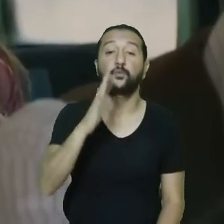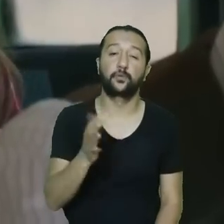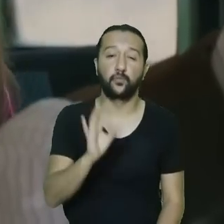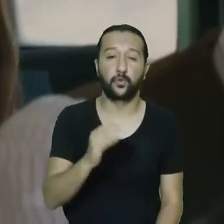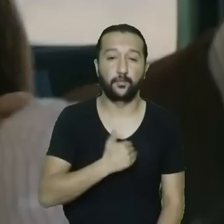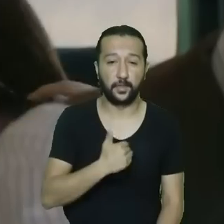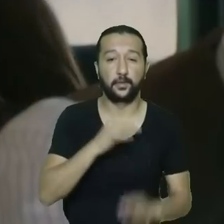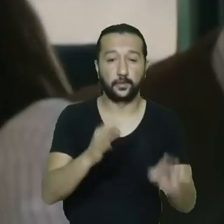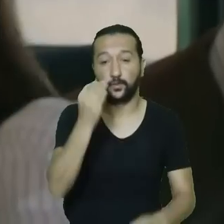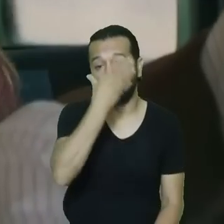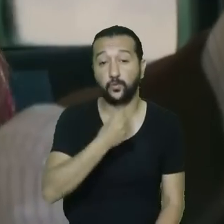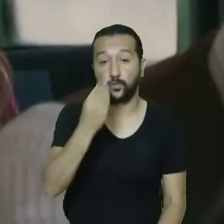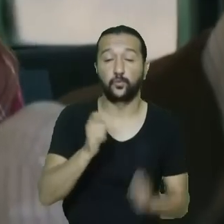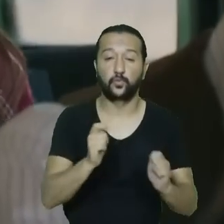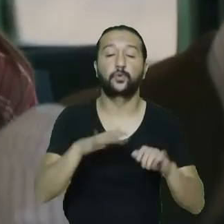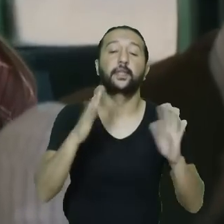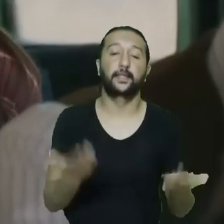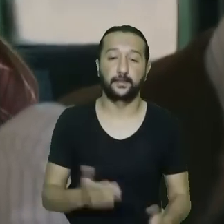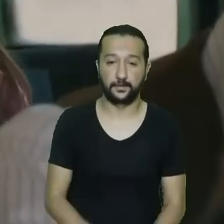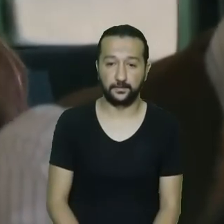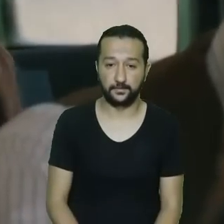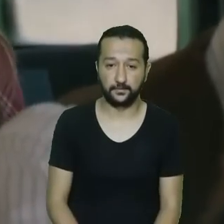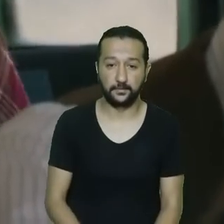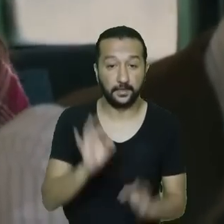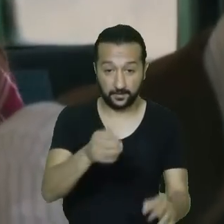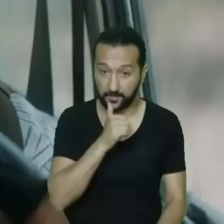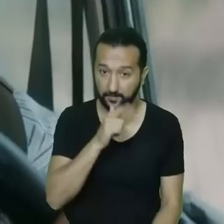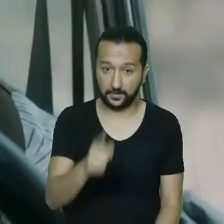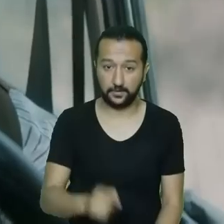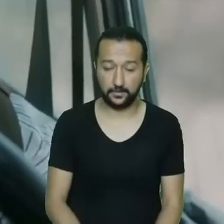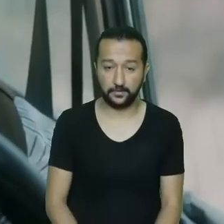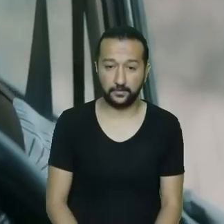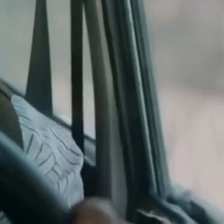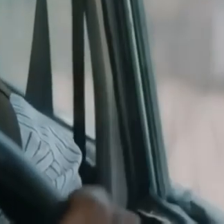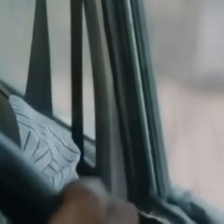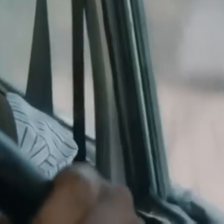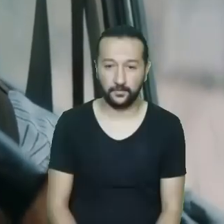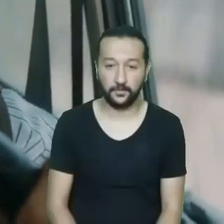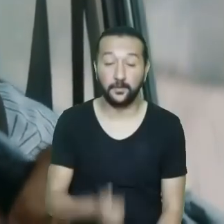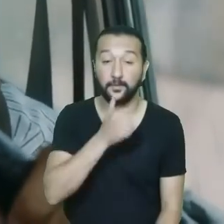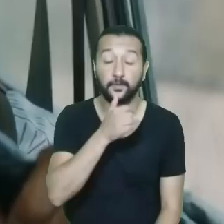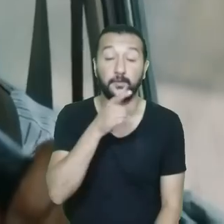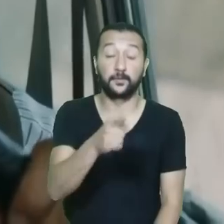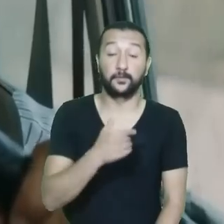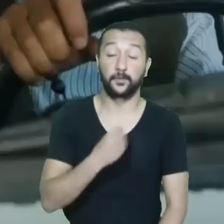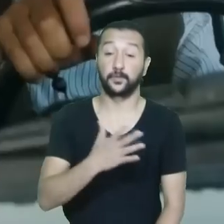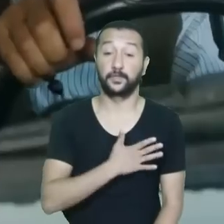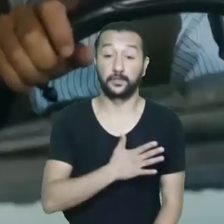muhtemelen. Benim kadar güzel olması söz konusu bile olamaz sonuçta. Değil mi baba? Hicabi canından bezmiş.